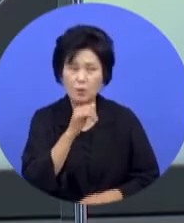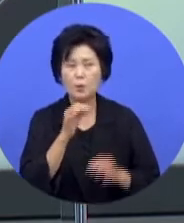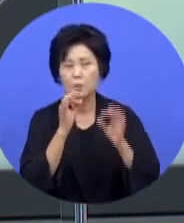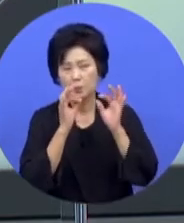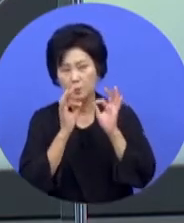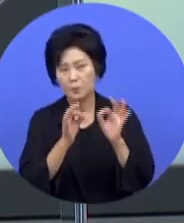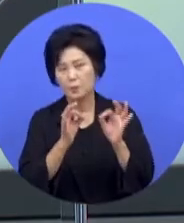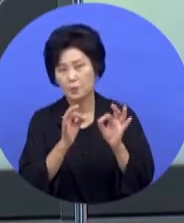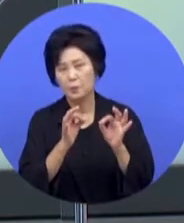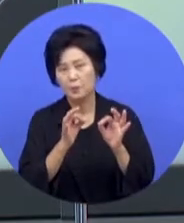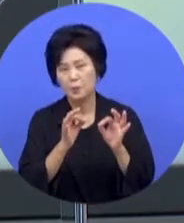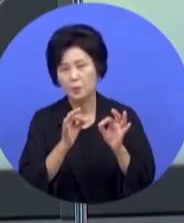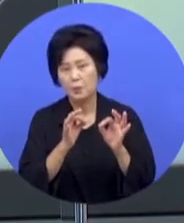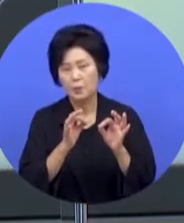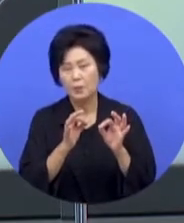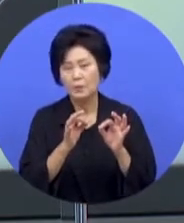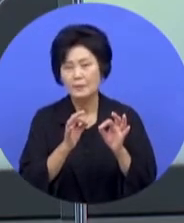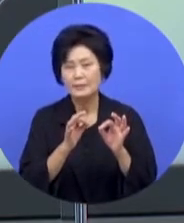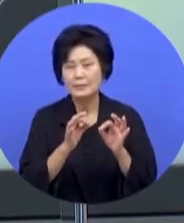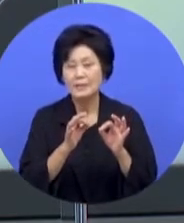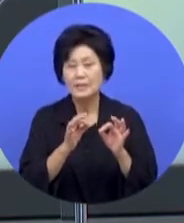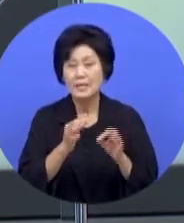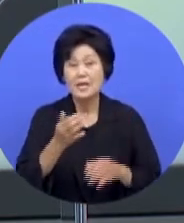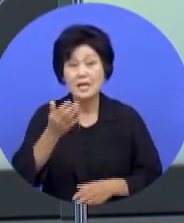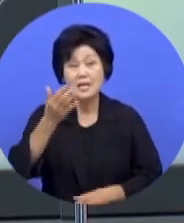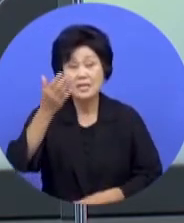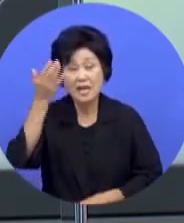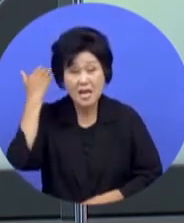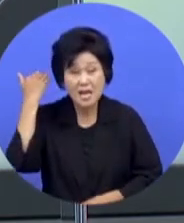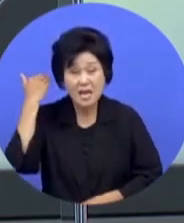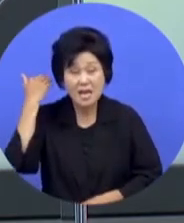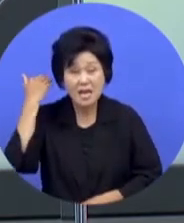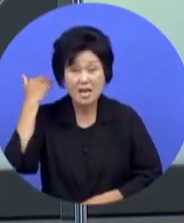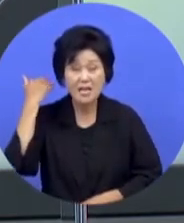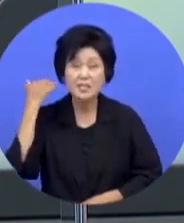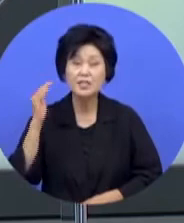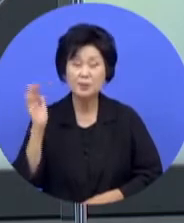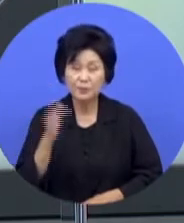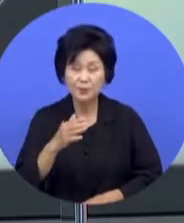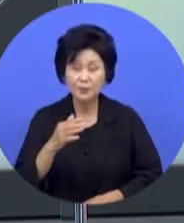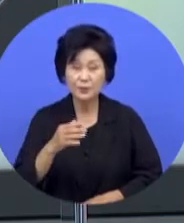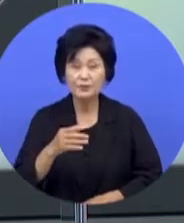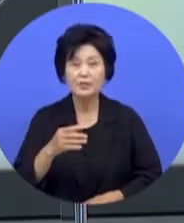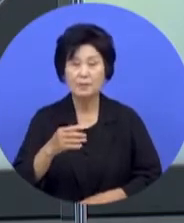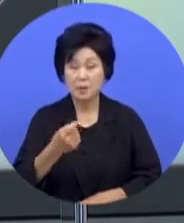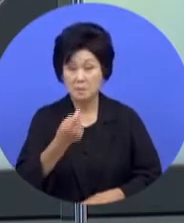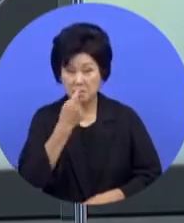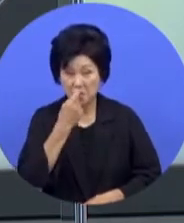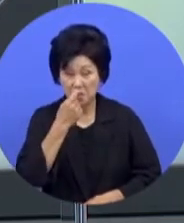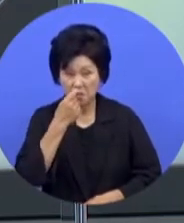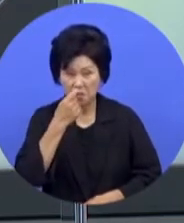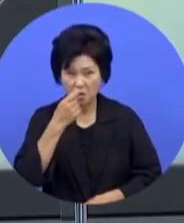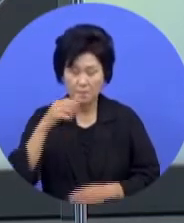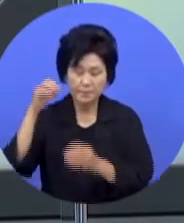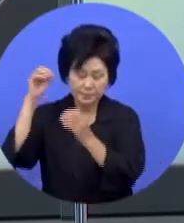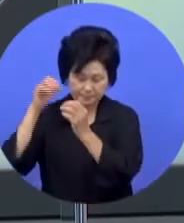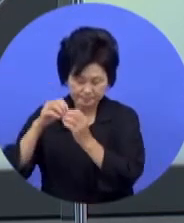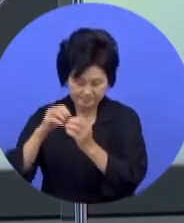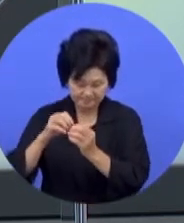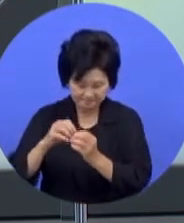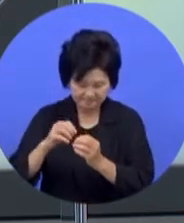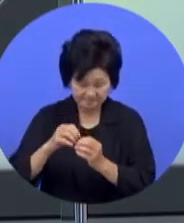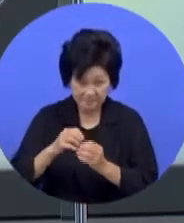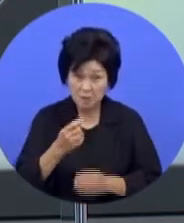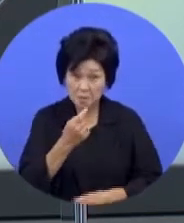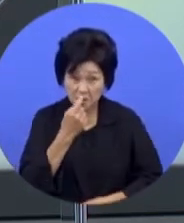그저 늘 지난날부터 왔었던 한 전통이라고 생각하니까 예. 아무 비판의식 없이 생각을 했는데 한번 그걸